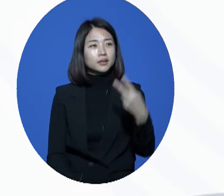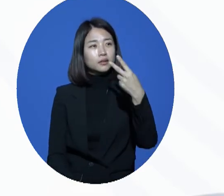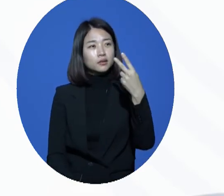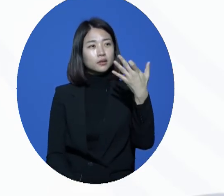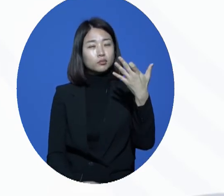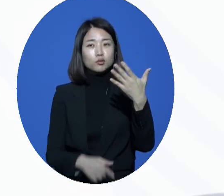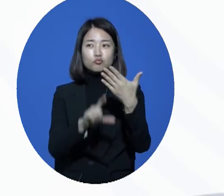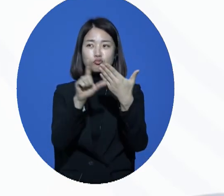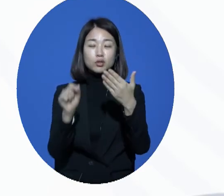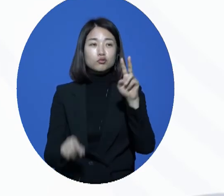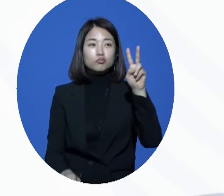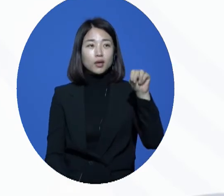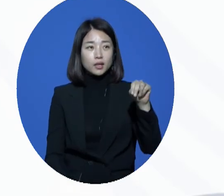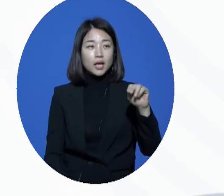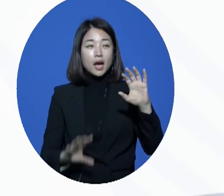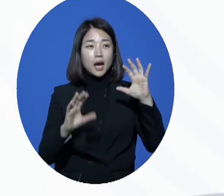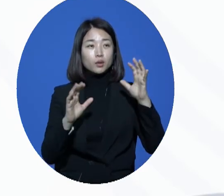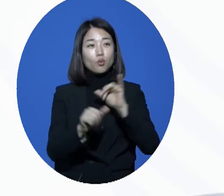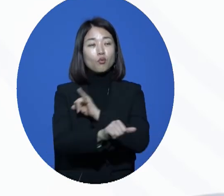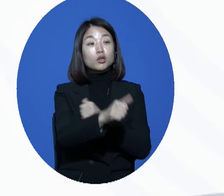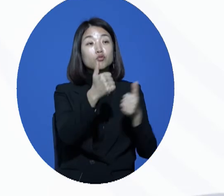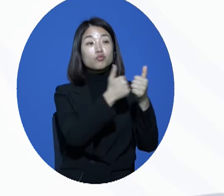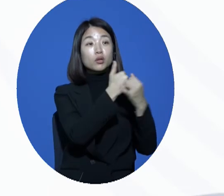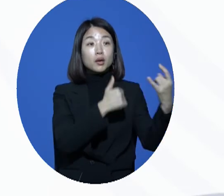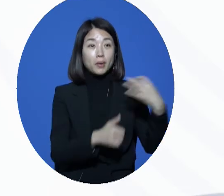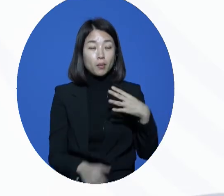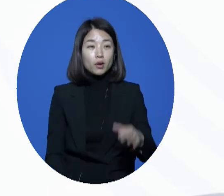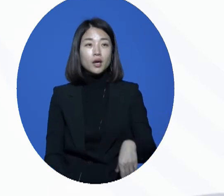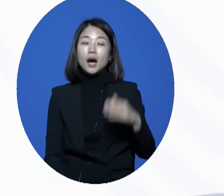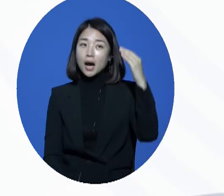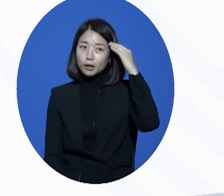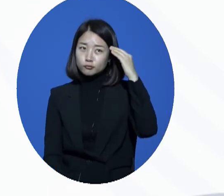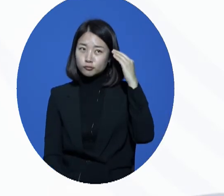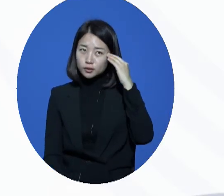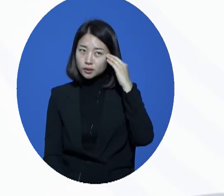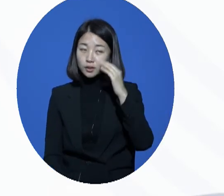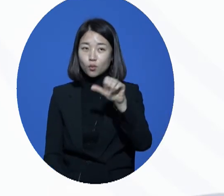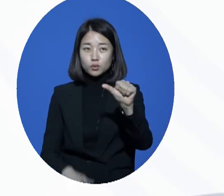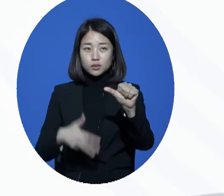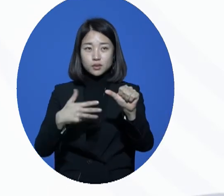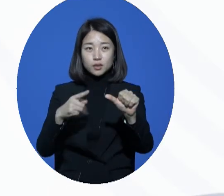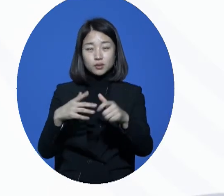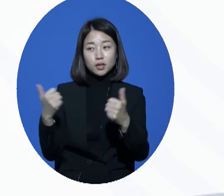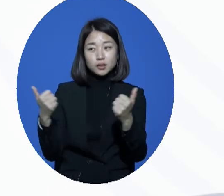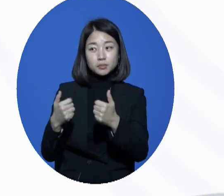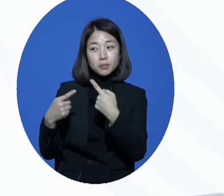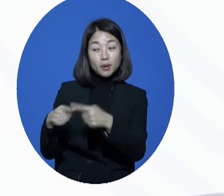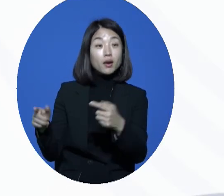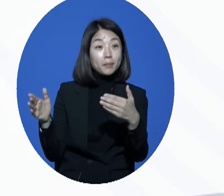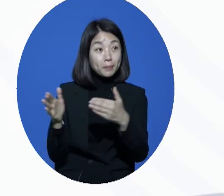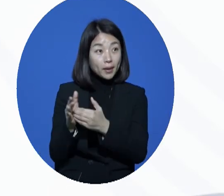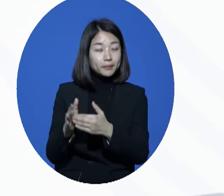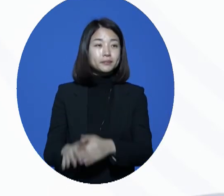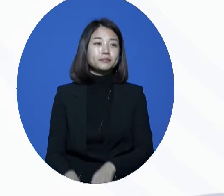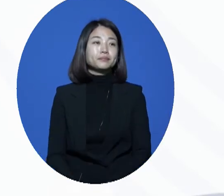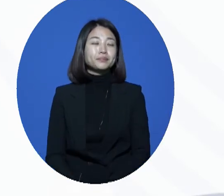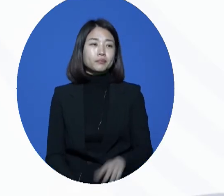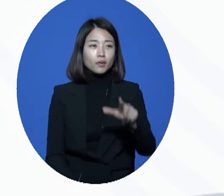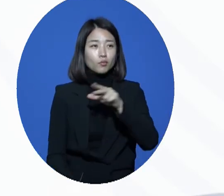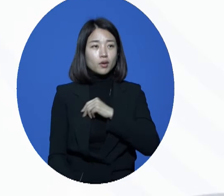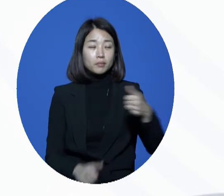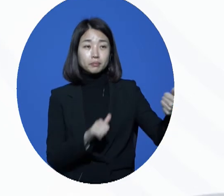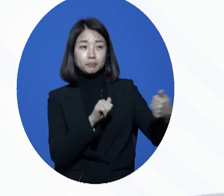2019년 9월 유엔 아동권리위원회는 대한민국에 대한 제5차, 6차 심의를 진행한 바 있습니다. 이 당시 위원이